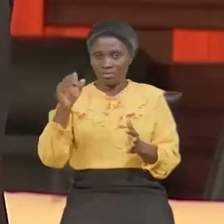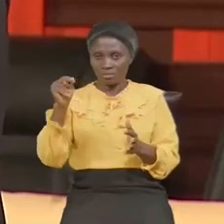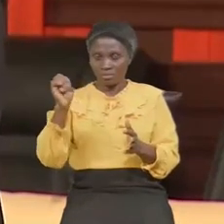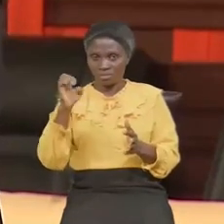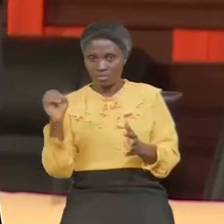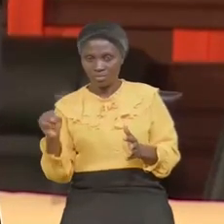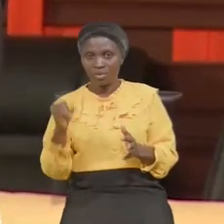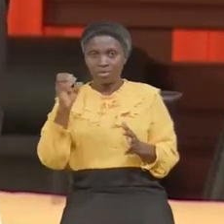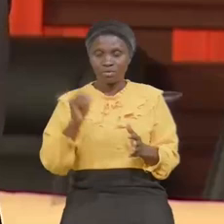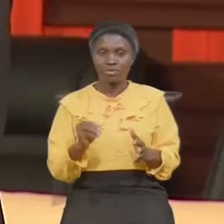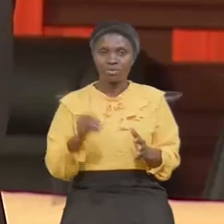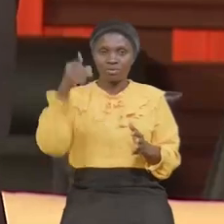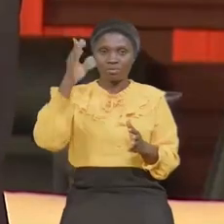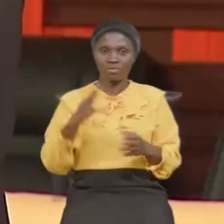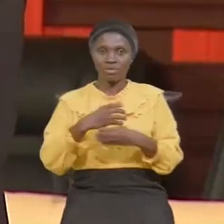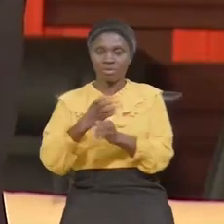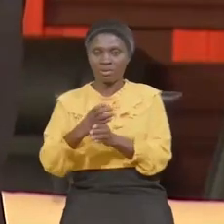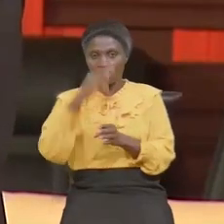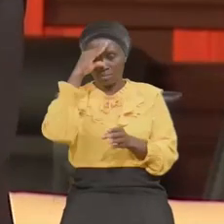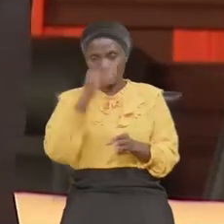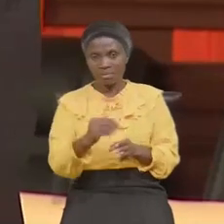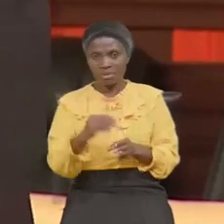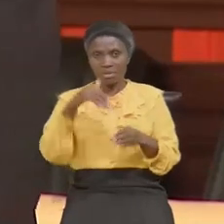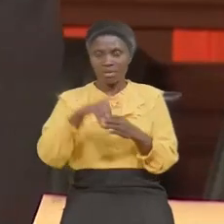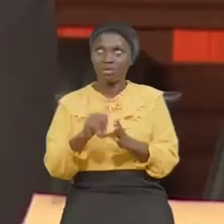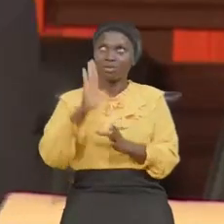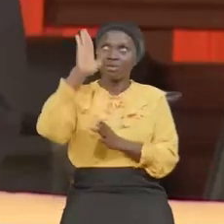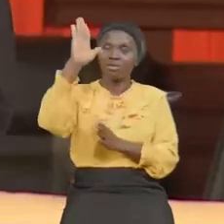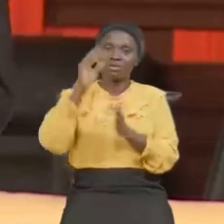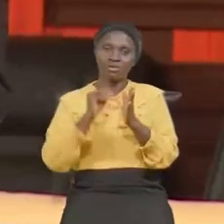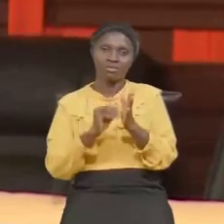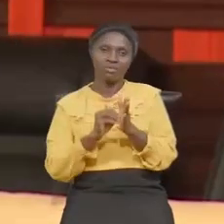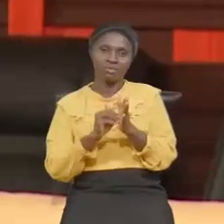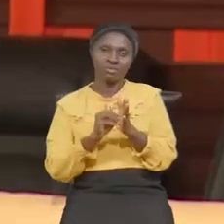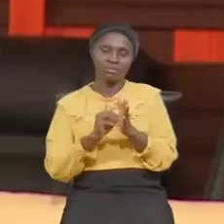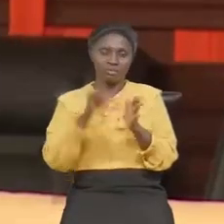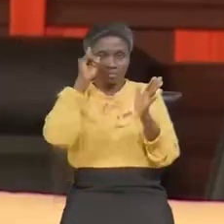l'homme à l'image de Dieu. Il créa l'homme et la femme.